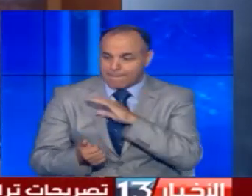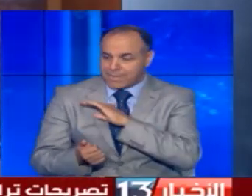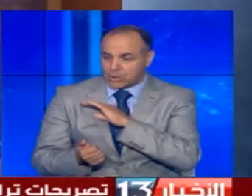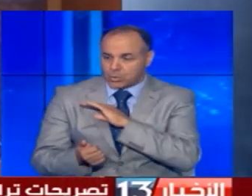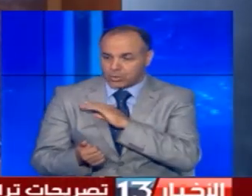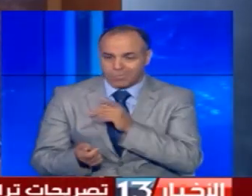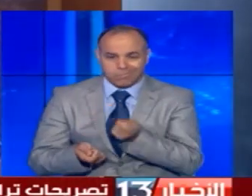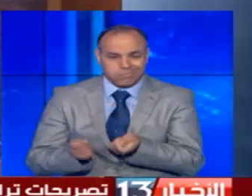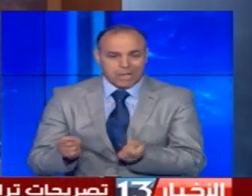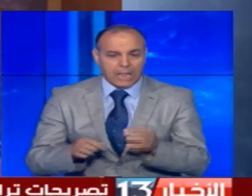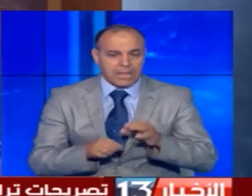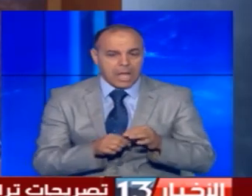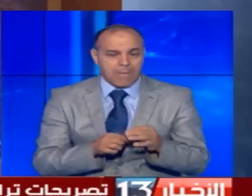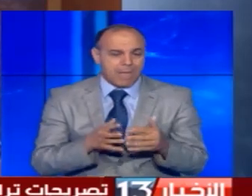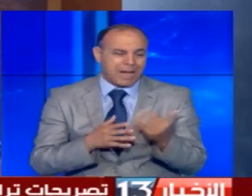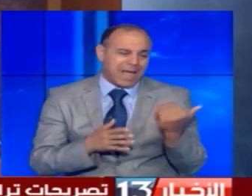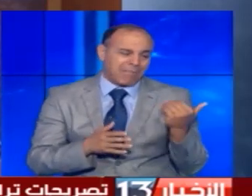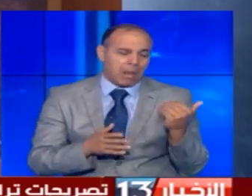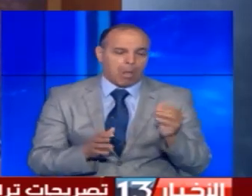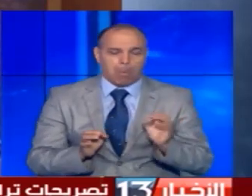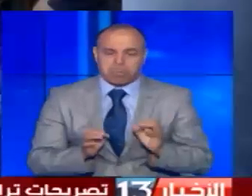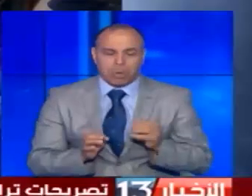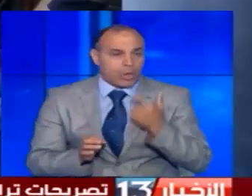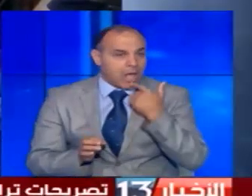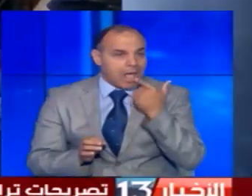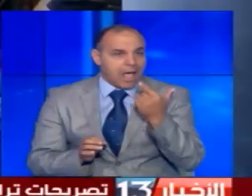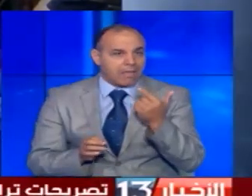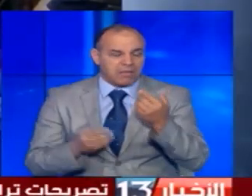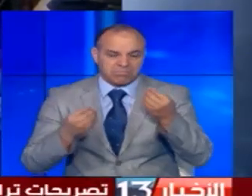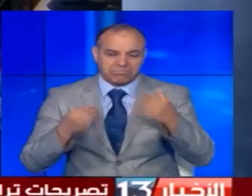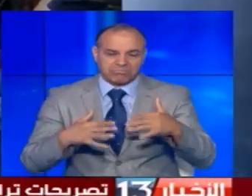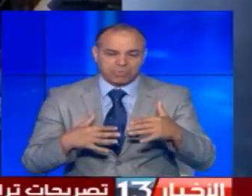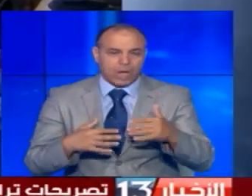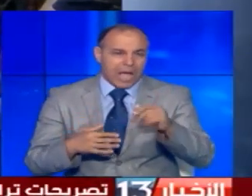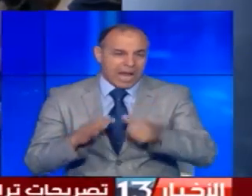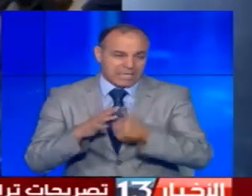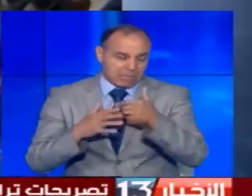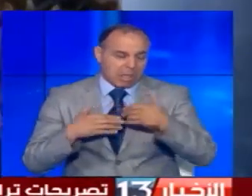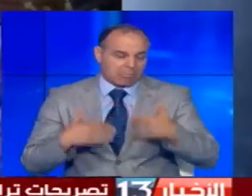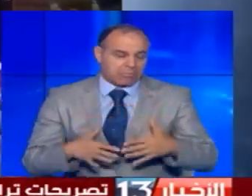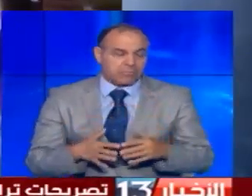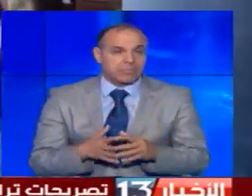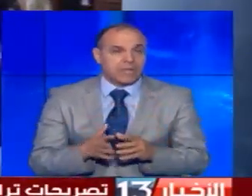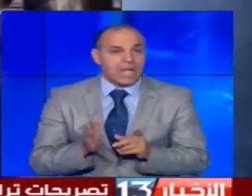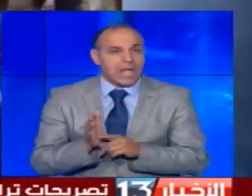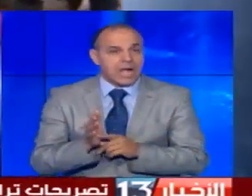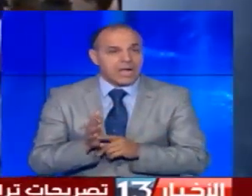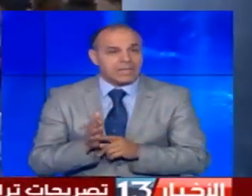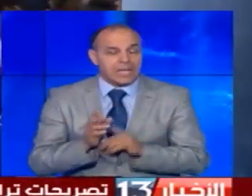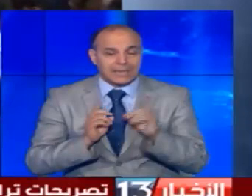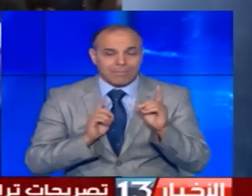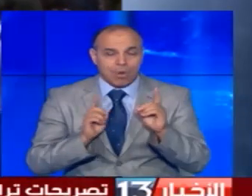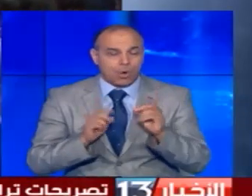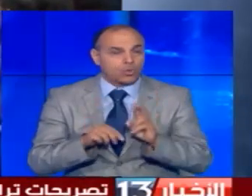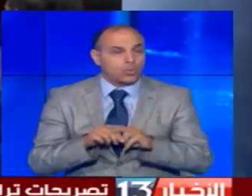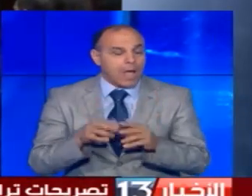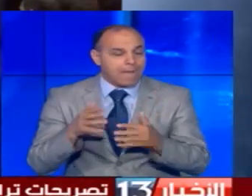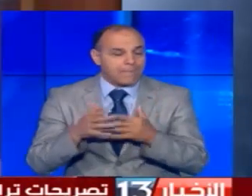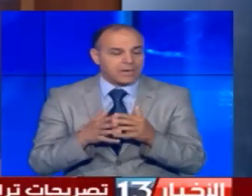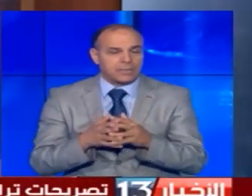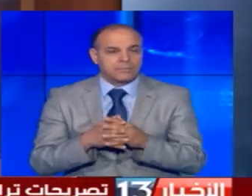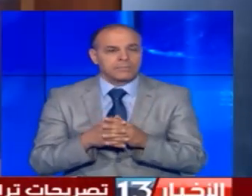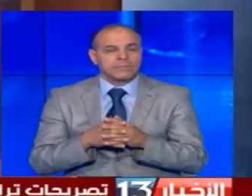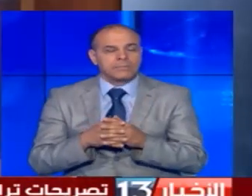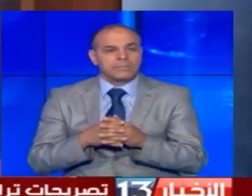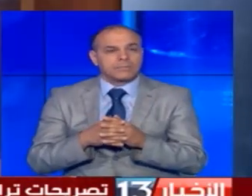التلاعب بالانتخابات الامريكيه الاخيره ضاعت على دروب فيما اكد زعيم الديمقراطيين الامريكيين تشاك شومر